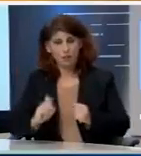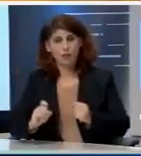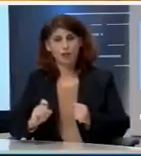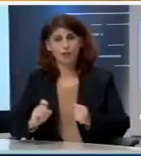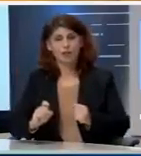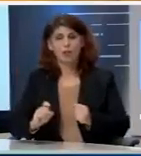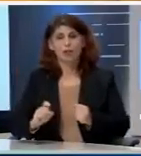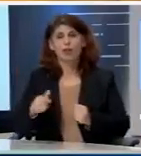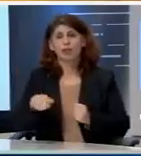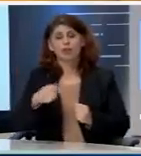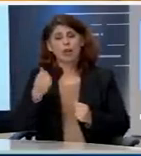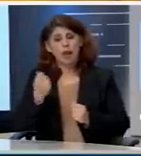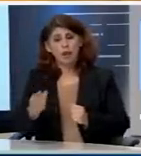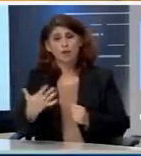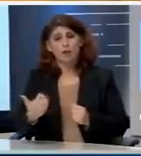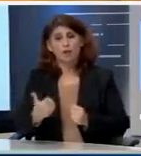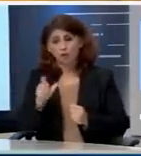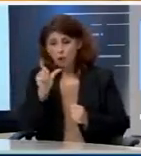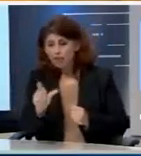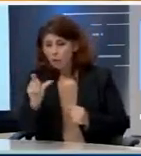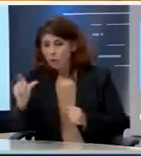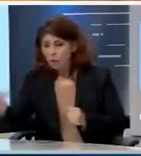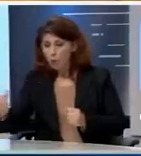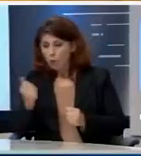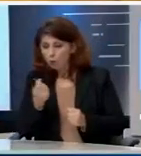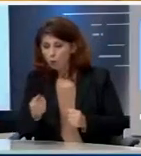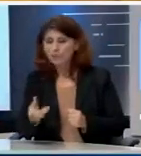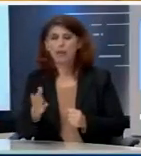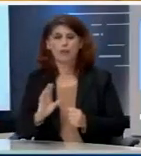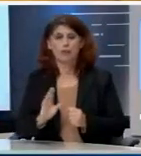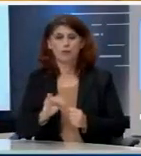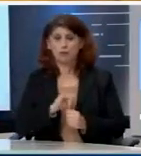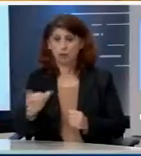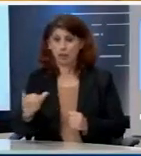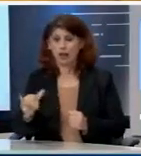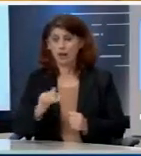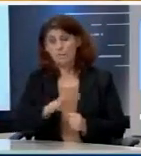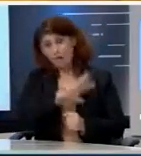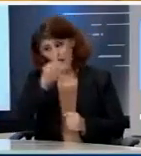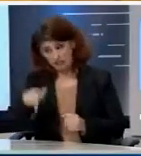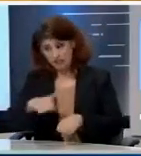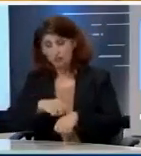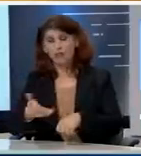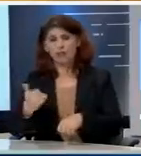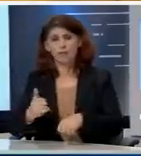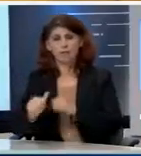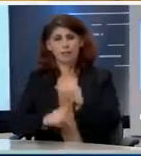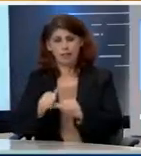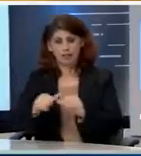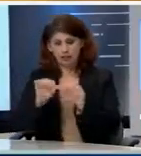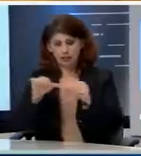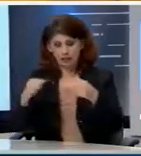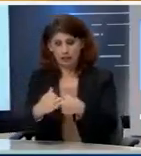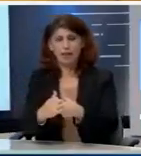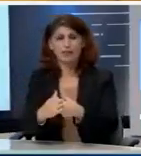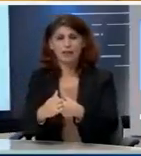των μοναδιαίων αριθμών που αναγράφονται σε κάθε κουτί. Δεν υπήρχε ποτέ μέχρι τότε. Άλλαξα τις ταινίες γνησιότητας,